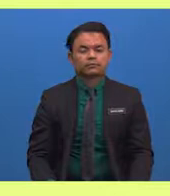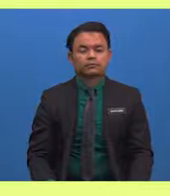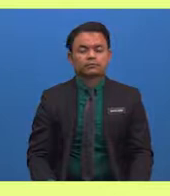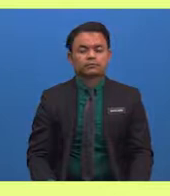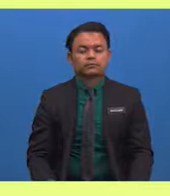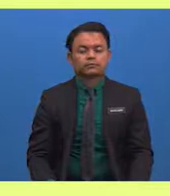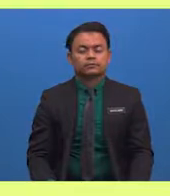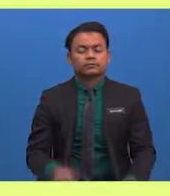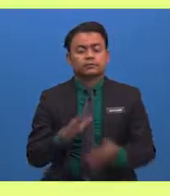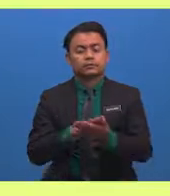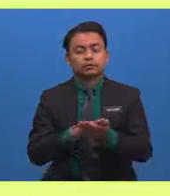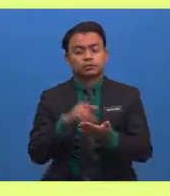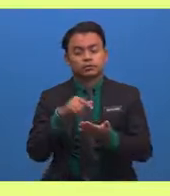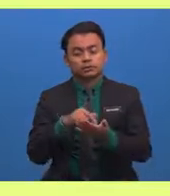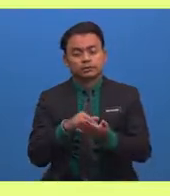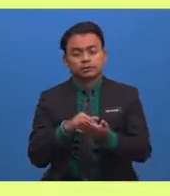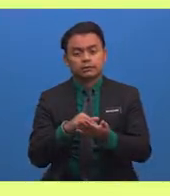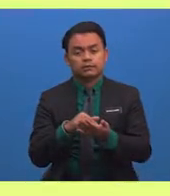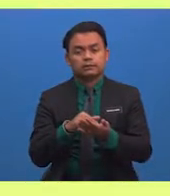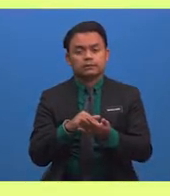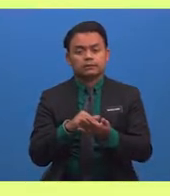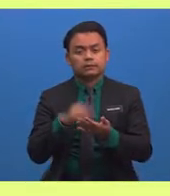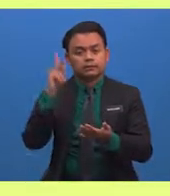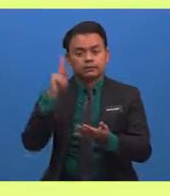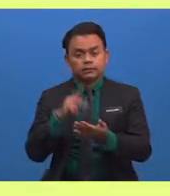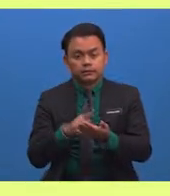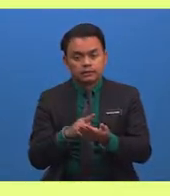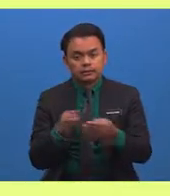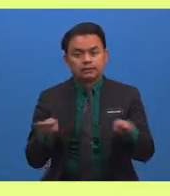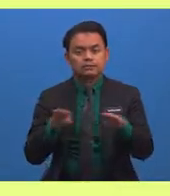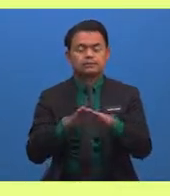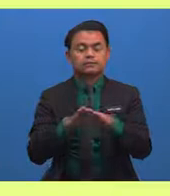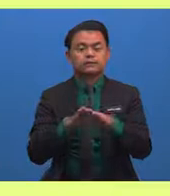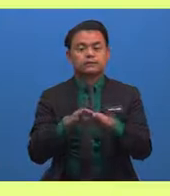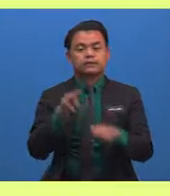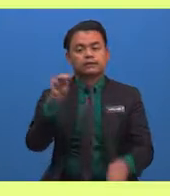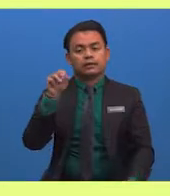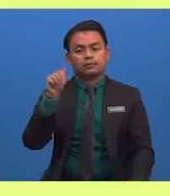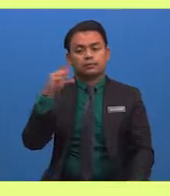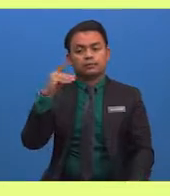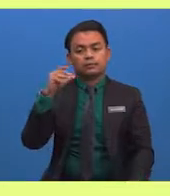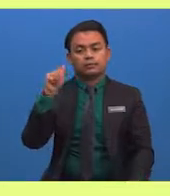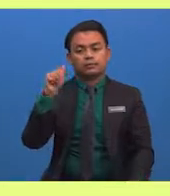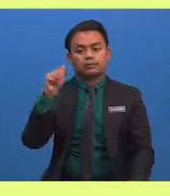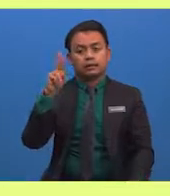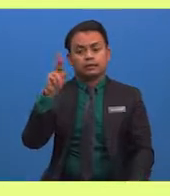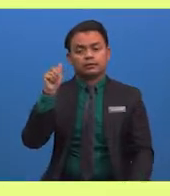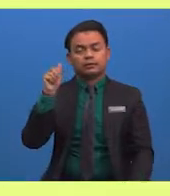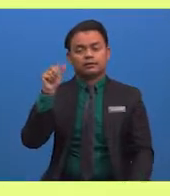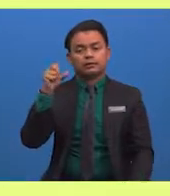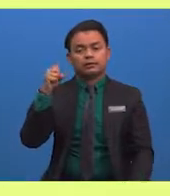ini dikenali sebagai madrasah dan didirikan di Baghdad, Tabaristan,